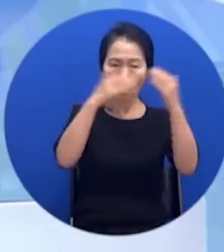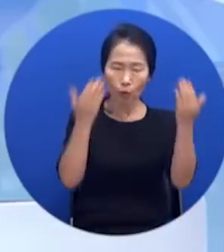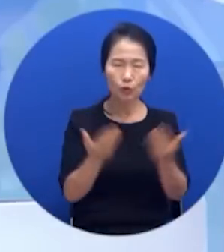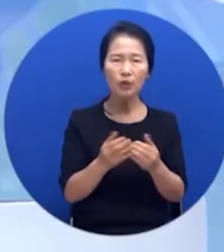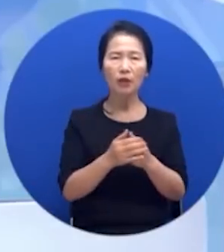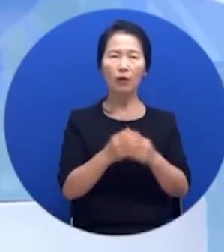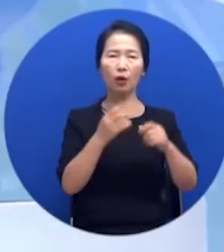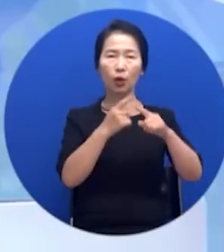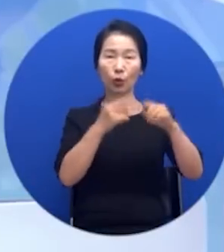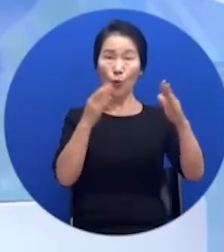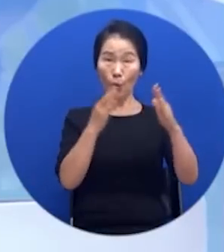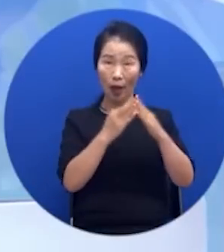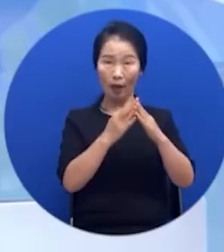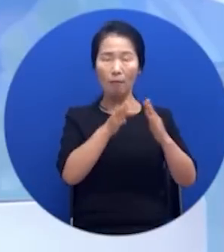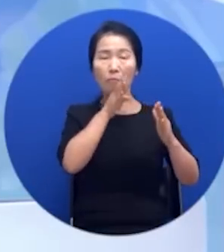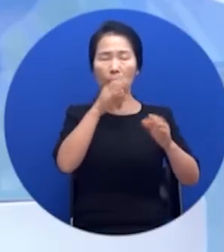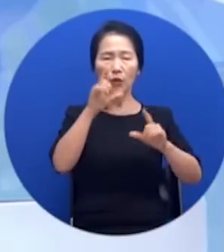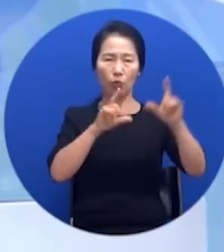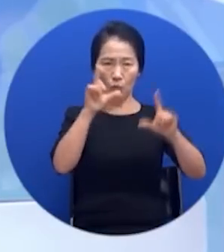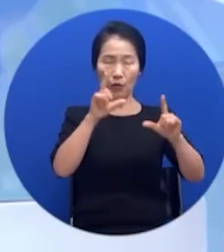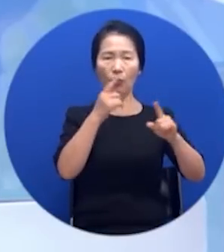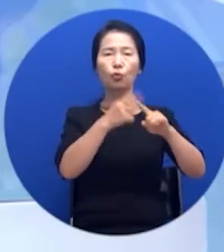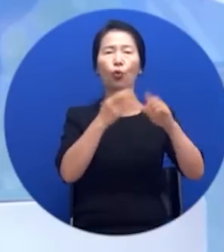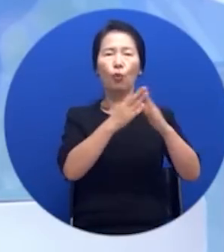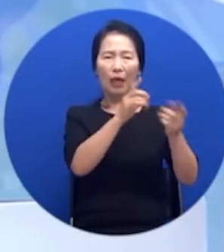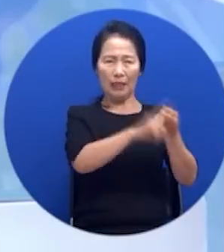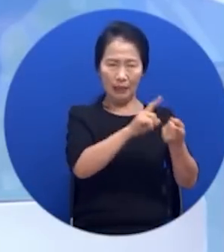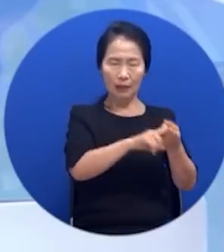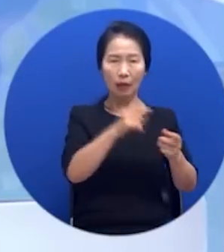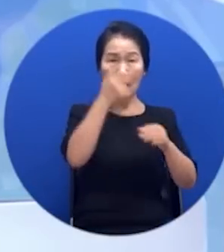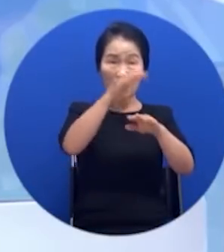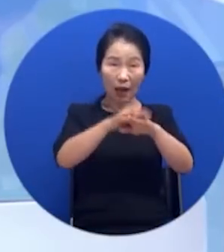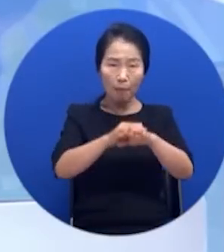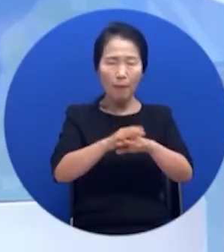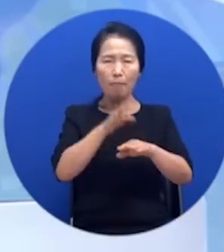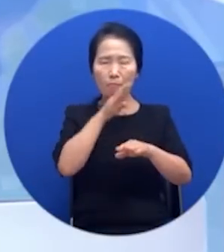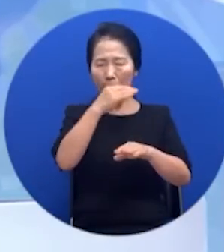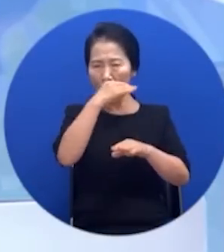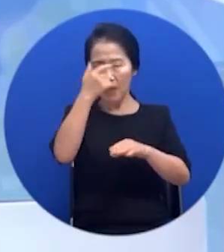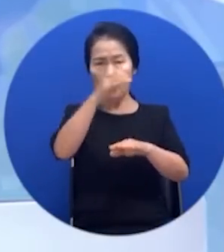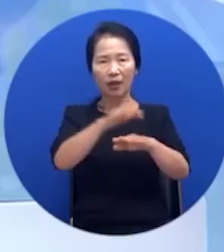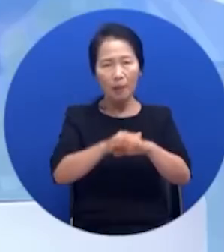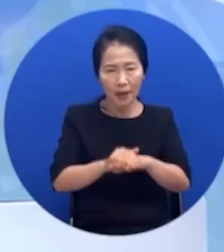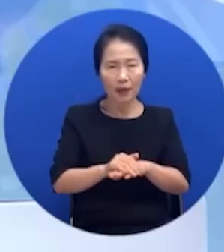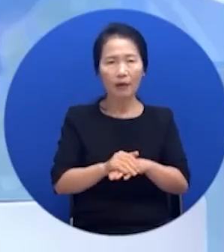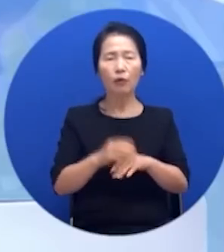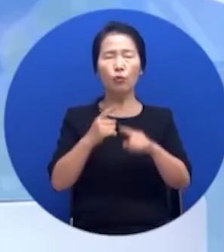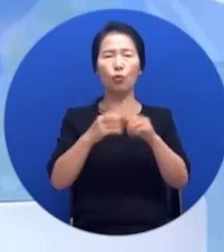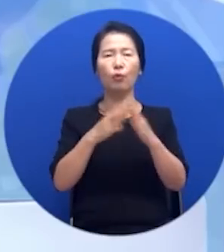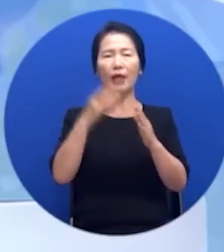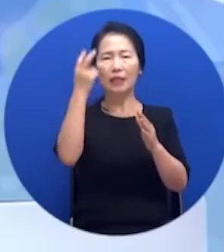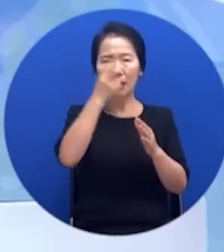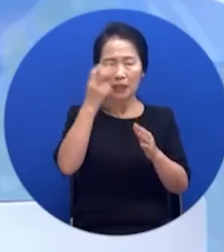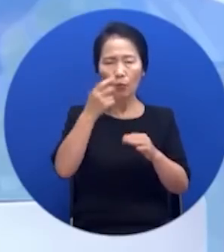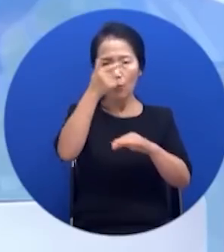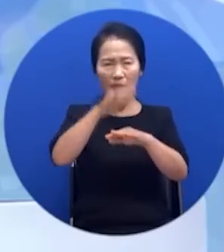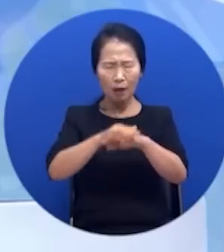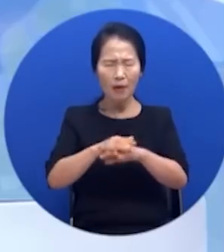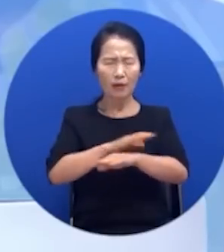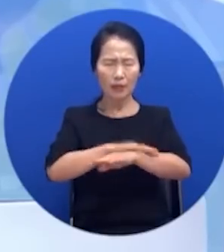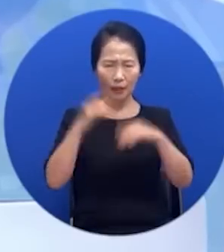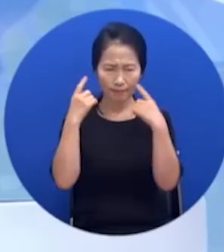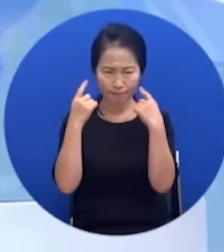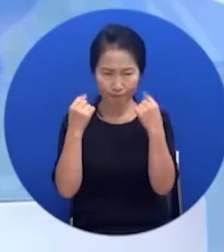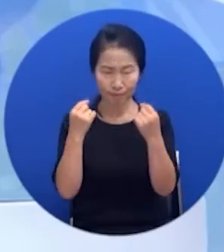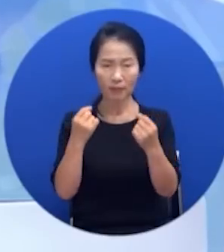교회를 교회되게, 예배를 예배되게, 교회를 지키며 교회를 보호하며 교회가 이 땅의